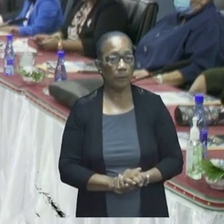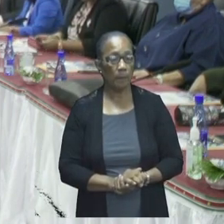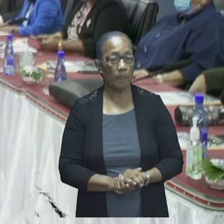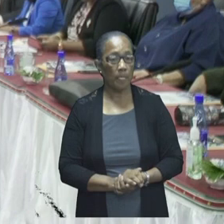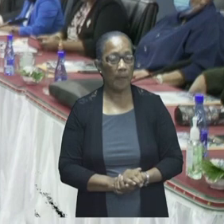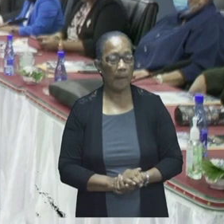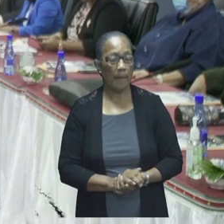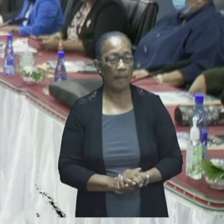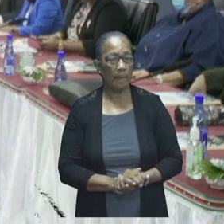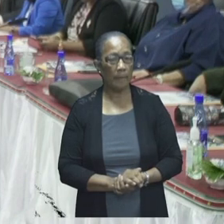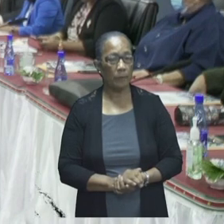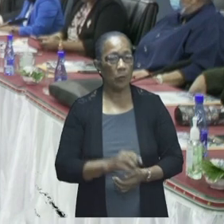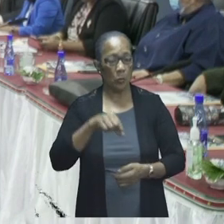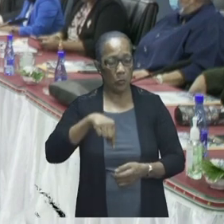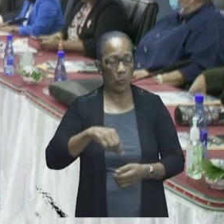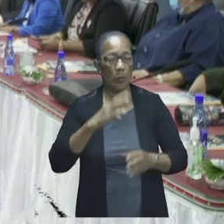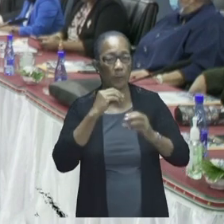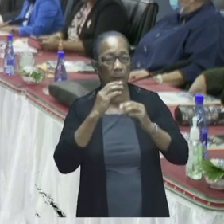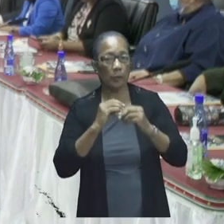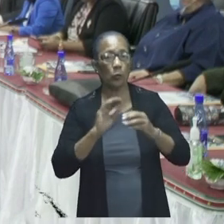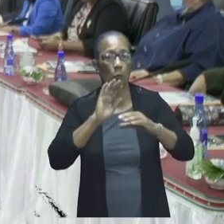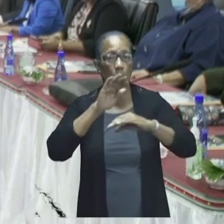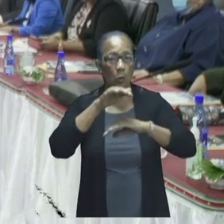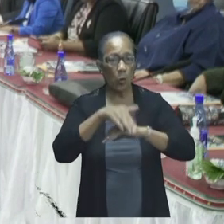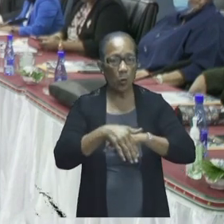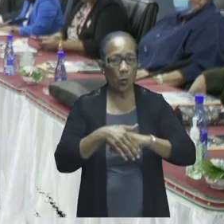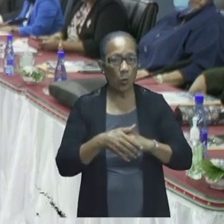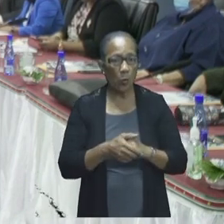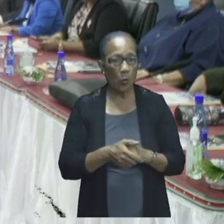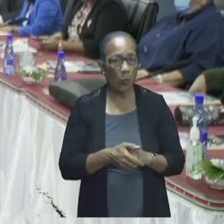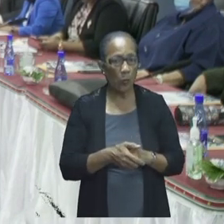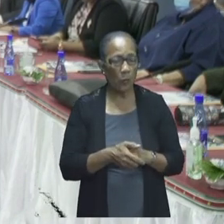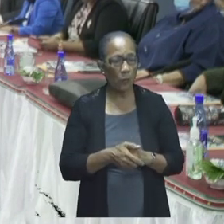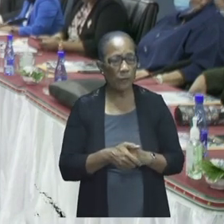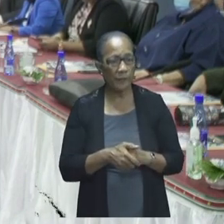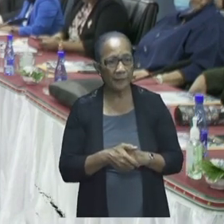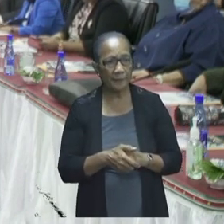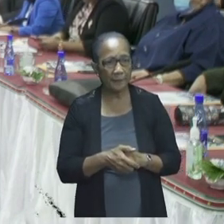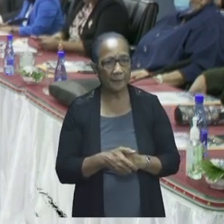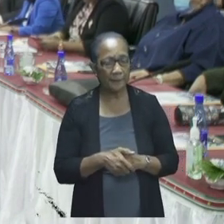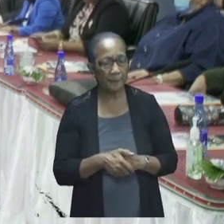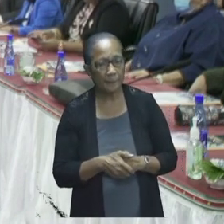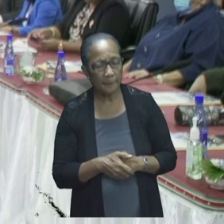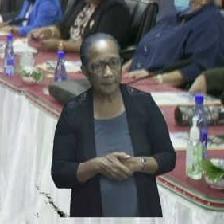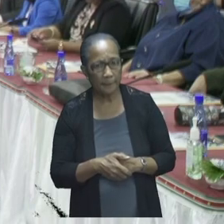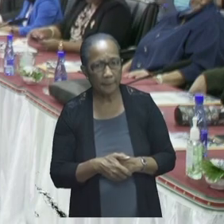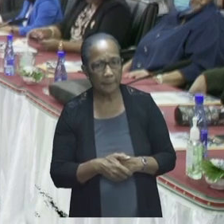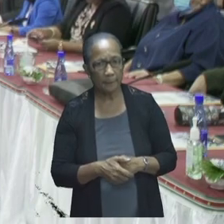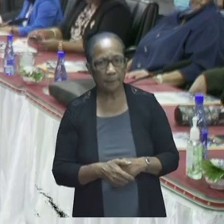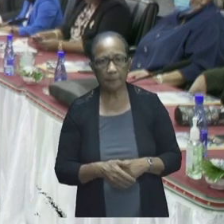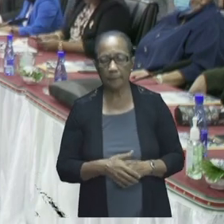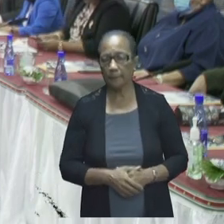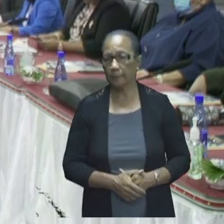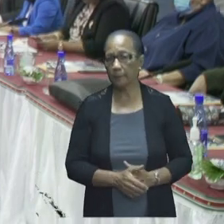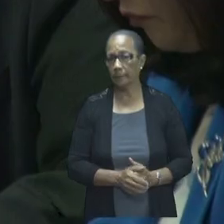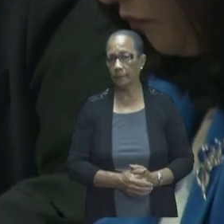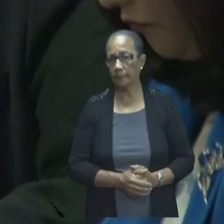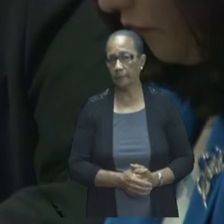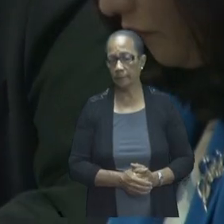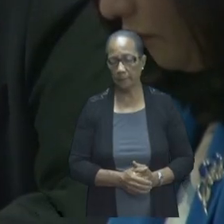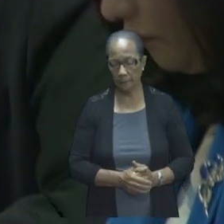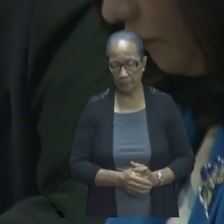is we praten hier over in schade welke vorig jaar was opgelopen waar de opnames in hen waren gepleegd en